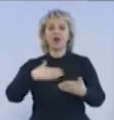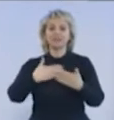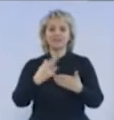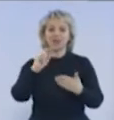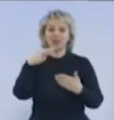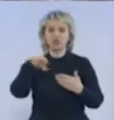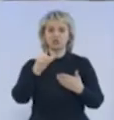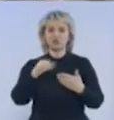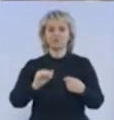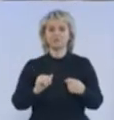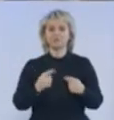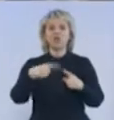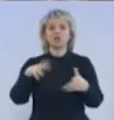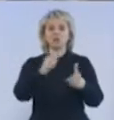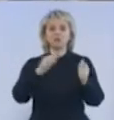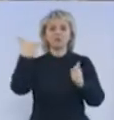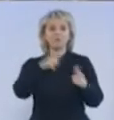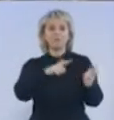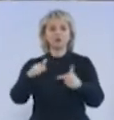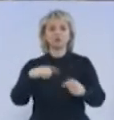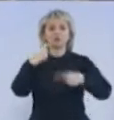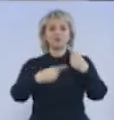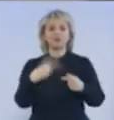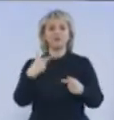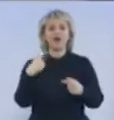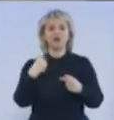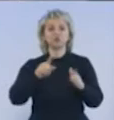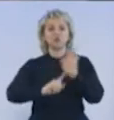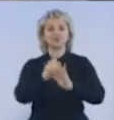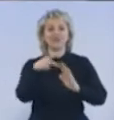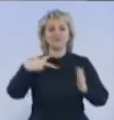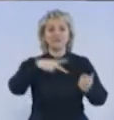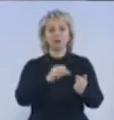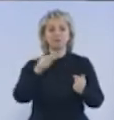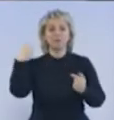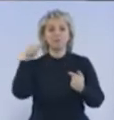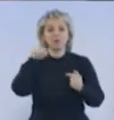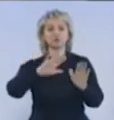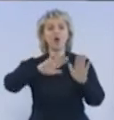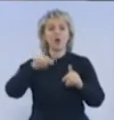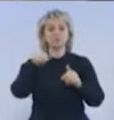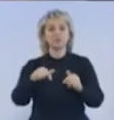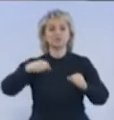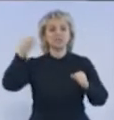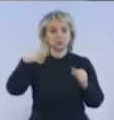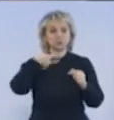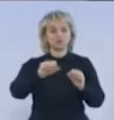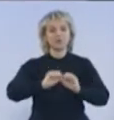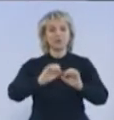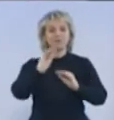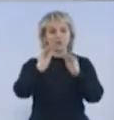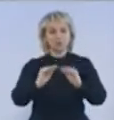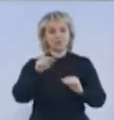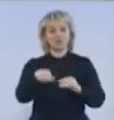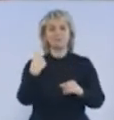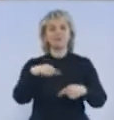клещей. Для дойных коров подготовили процедуру 2 в 1. Сначала вакцинация от бешенства, а после душ из репеллента от клещей. В